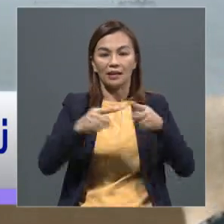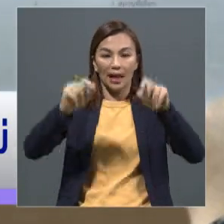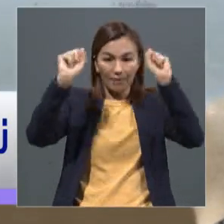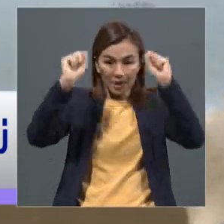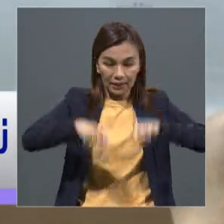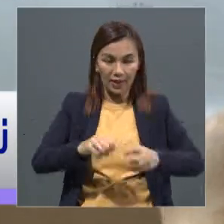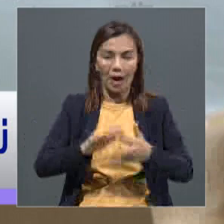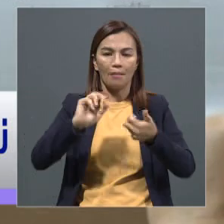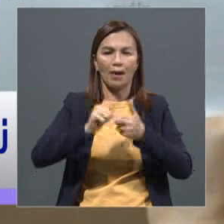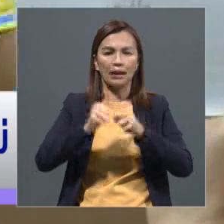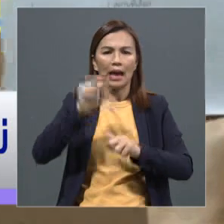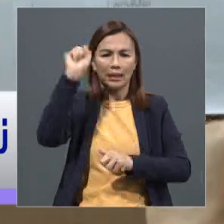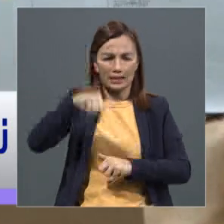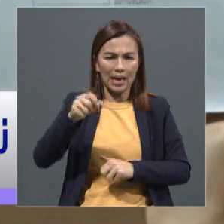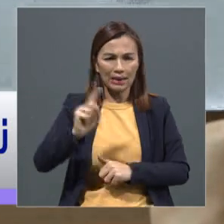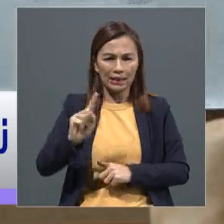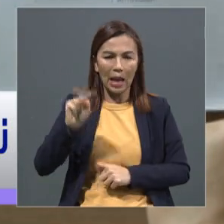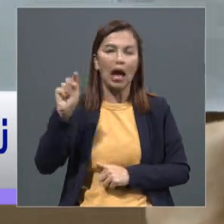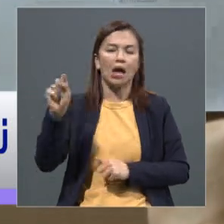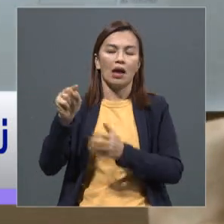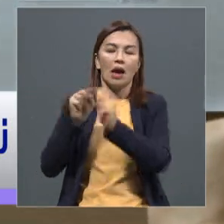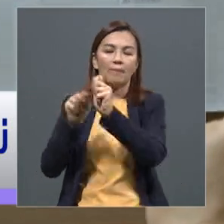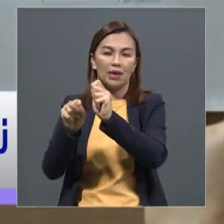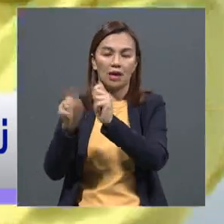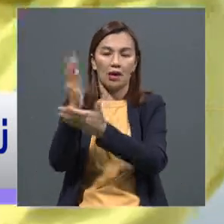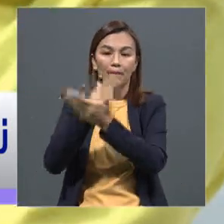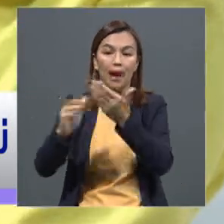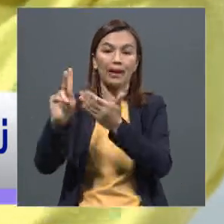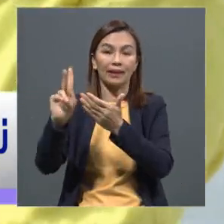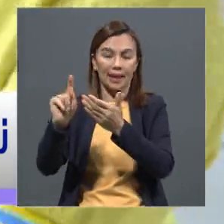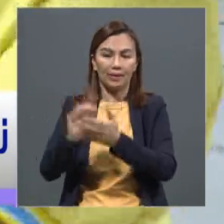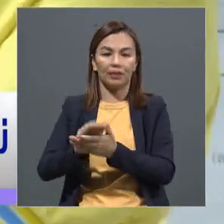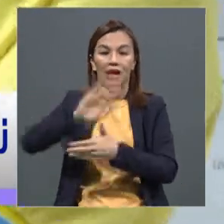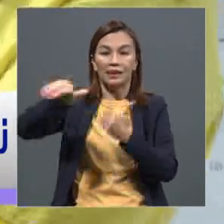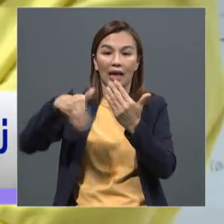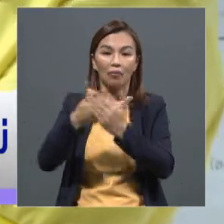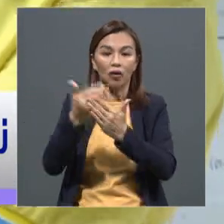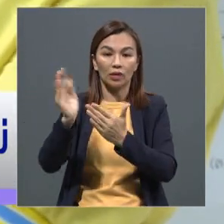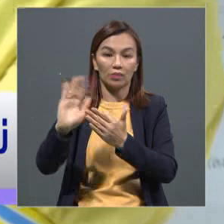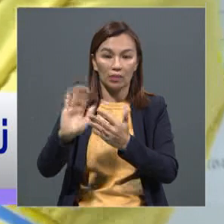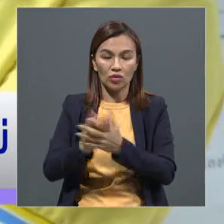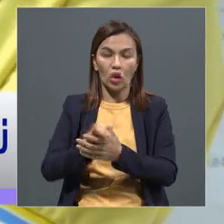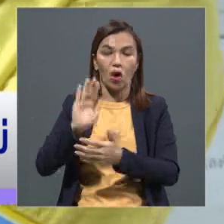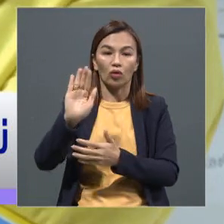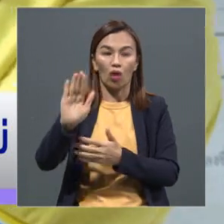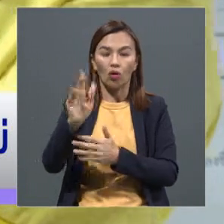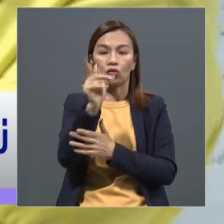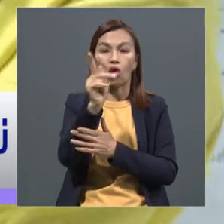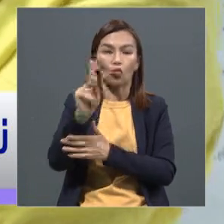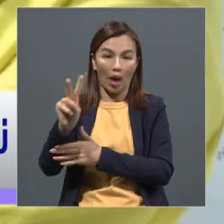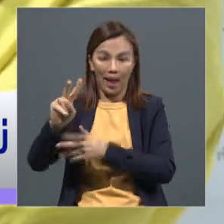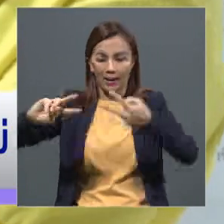มาว่าเออมีปัญหาจริงต้องนับใหม่มีแค่อันนี้อันเดียวนะครับแล้วก็ไม่ได้นับใหม่ทั้งหมดนะนับใหม่เฉพาะสายคอควายของรอบ